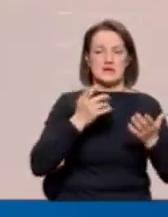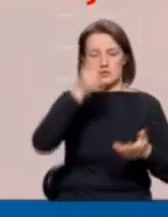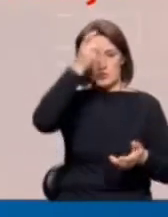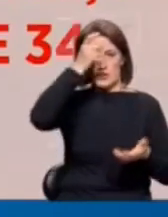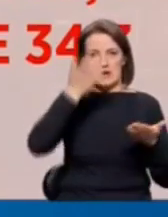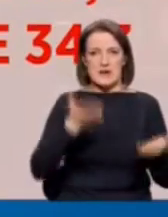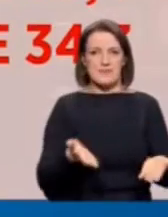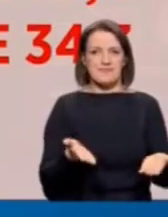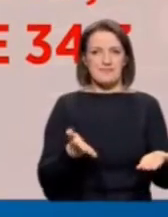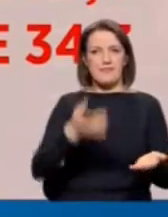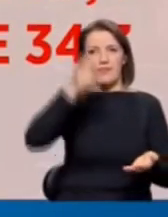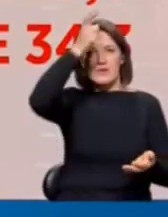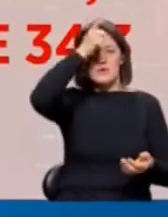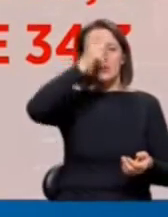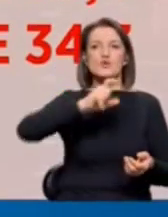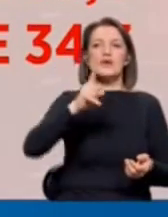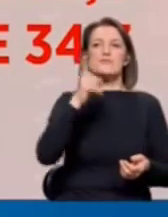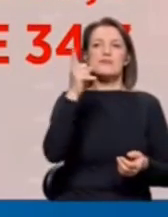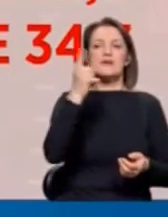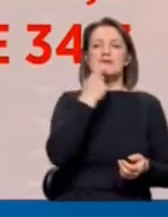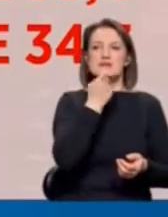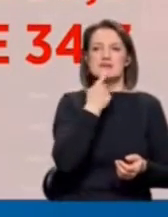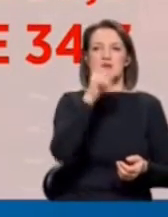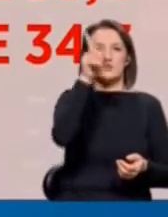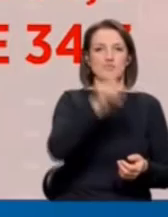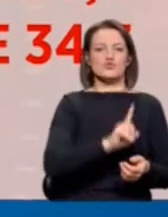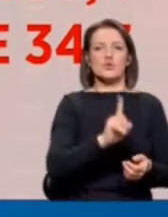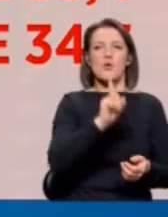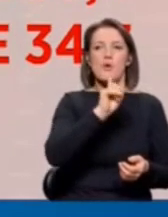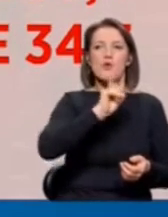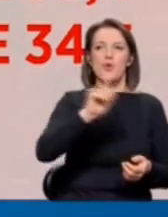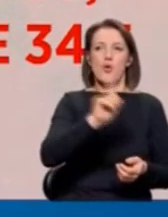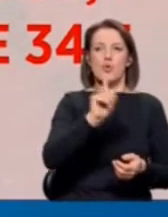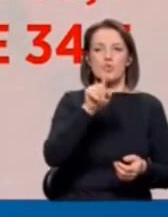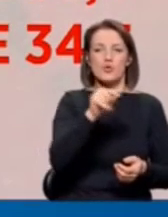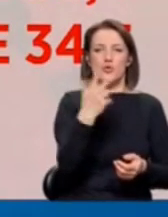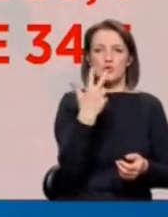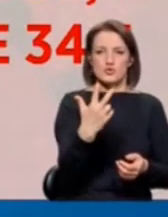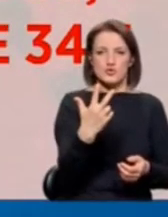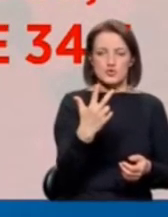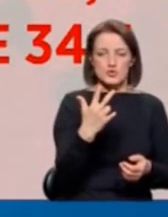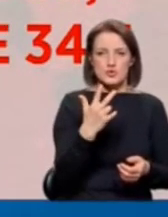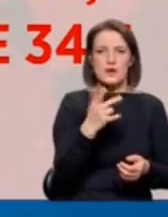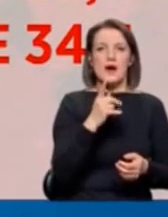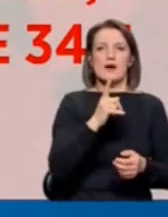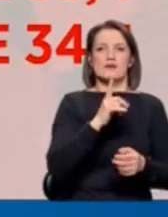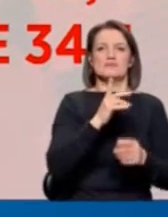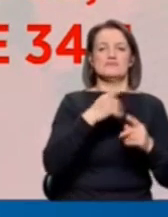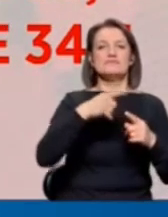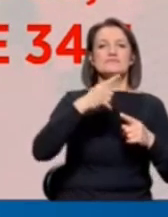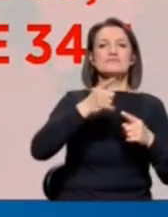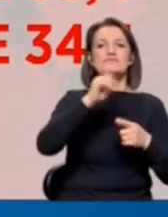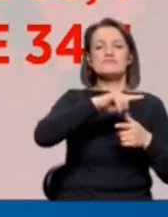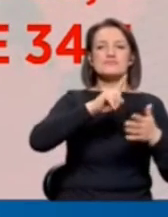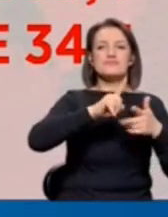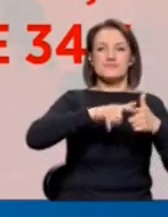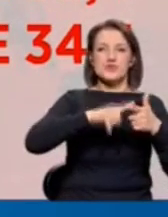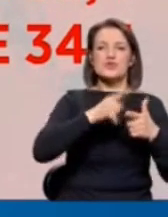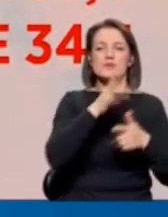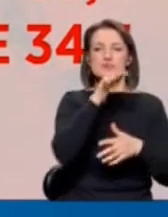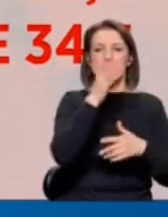rakamlar çarpıcı Örneğin Türkiye bir yılda yüzde 111 güçlük akaryakıt zammı ile diğer ülkelerin açık ara önünde ikinci